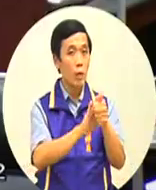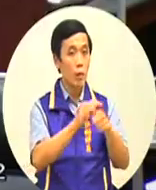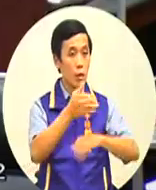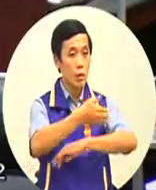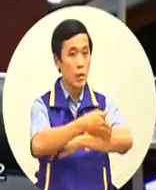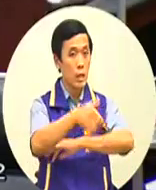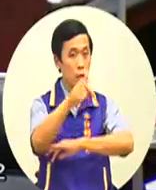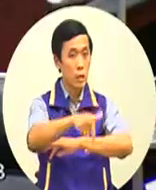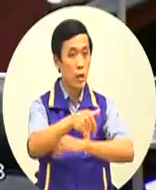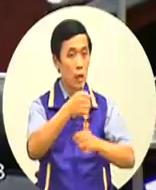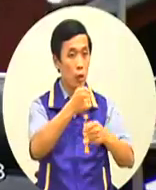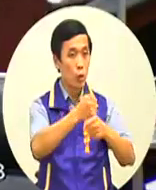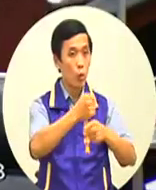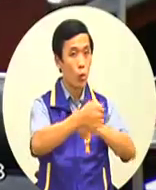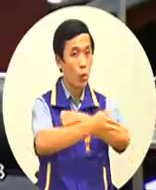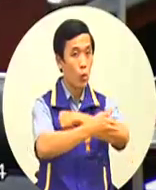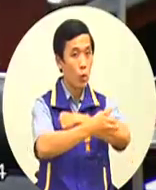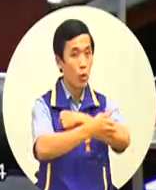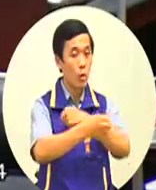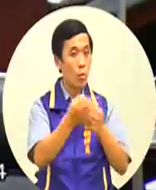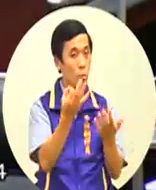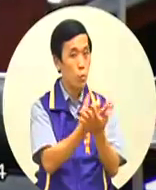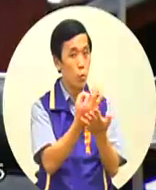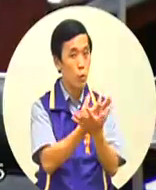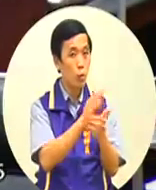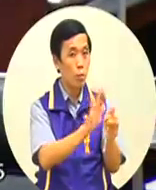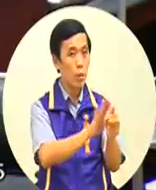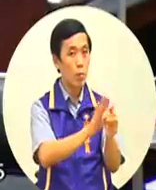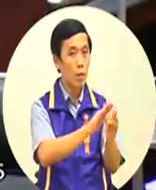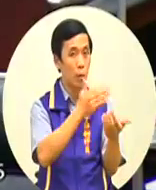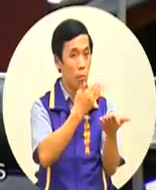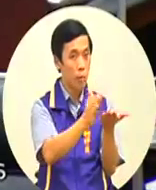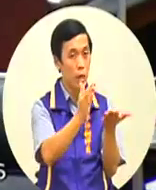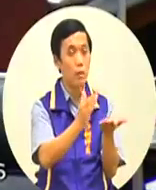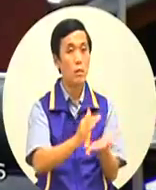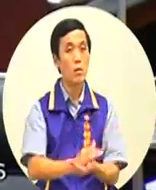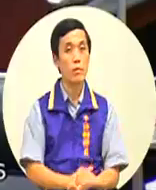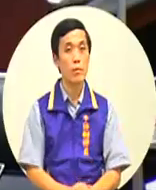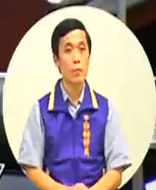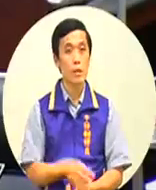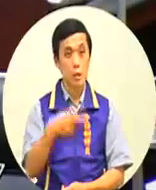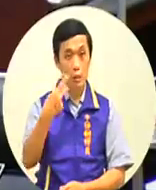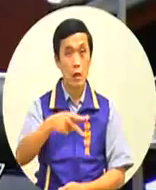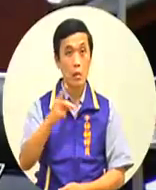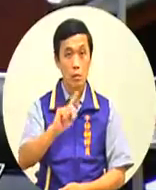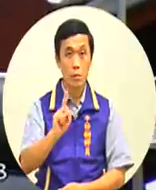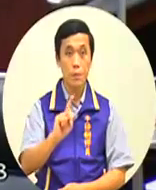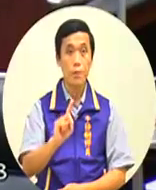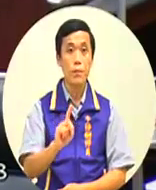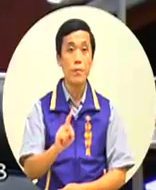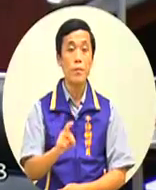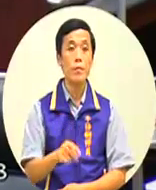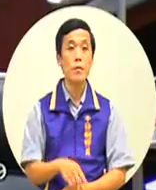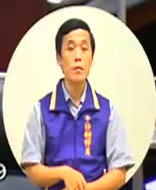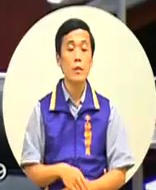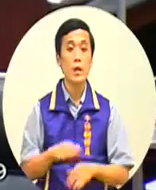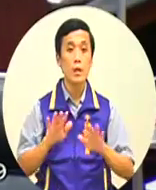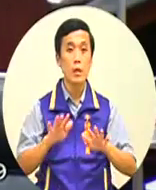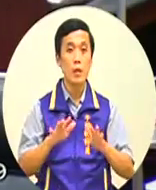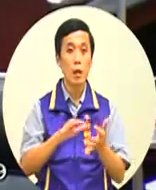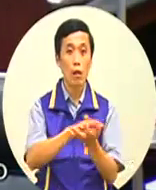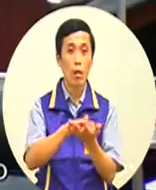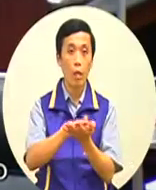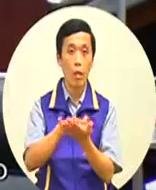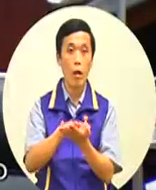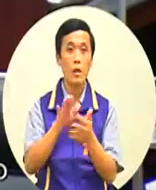题去做一下，会当个解决了吼。佮有啦吼，因为有些吼进老家一